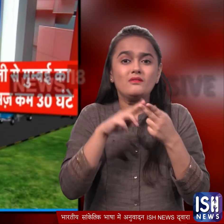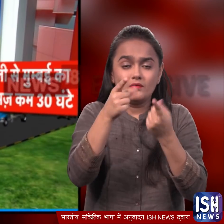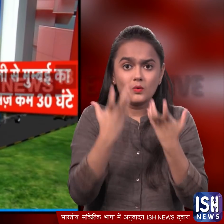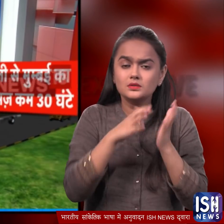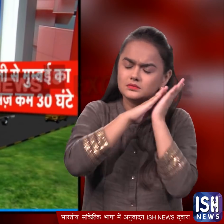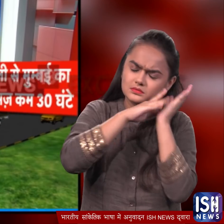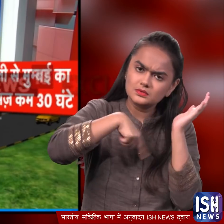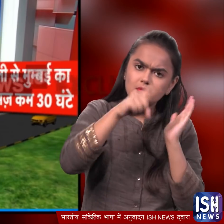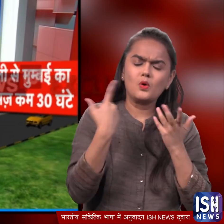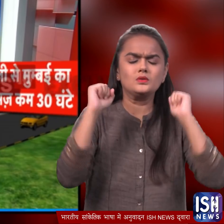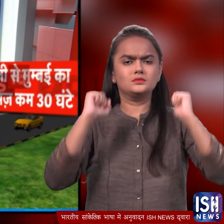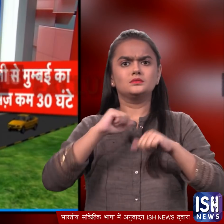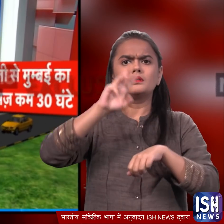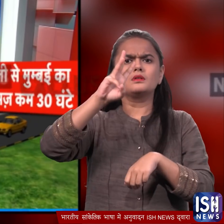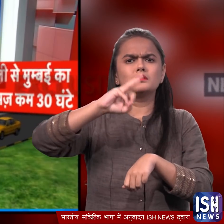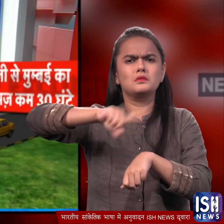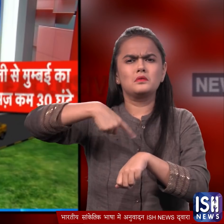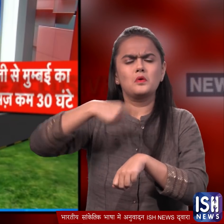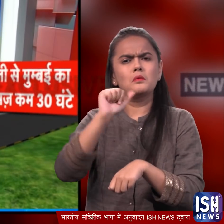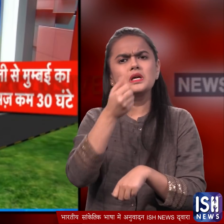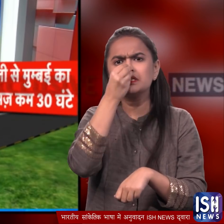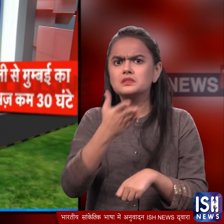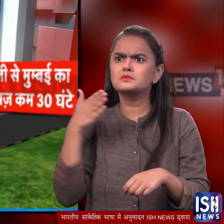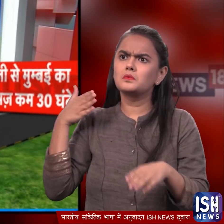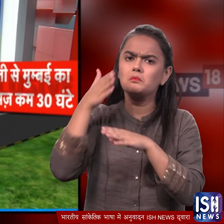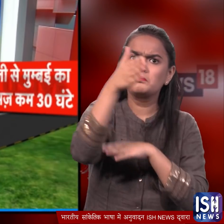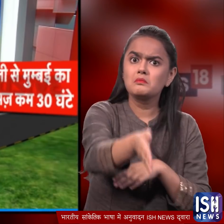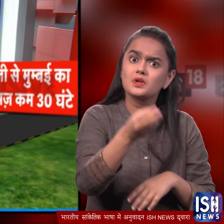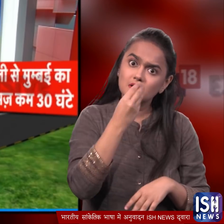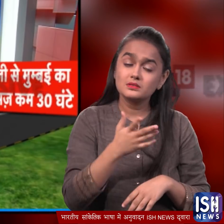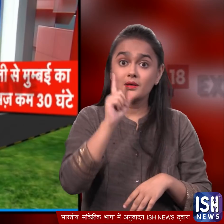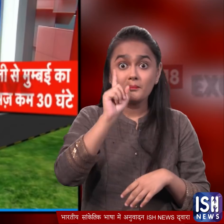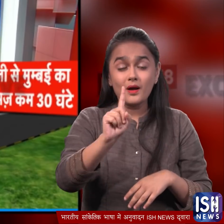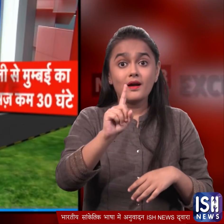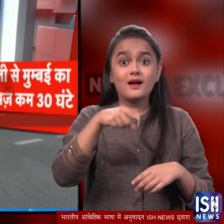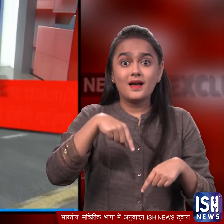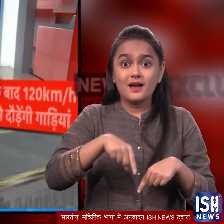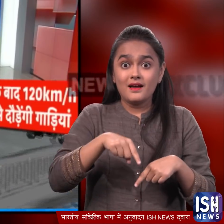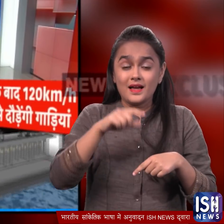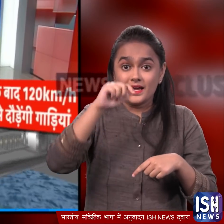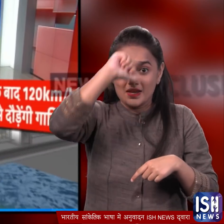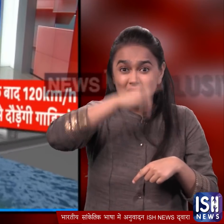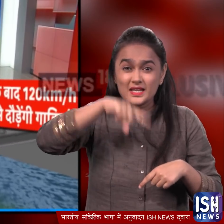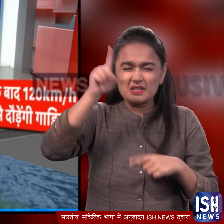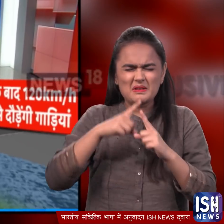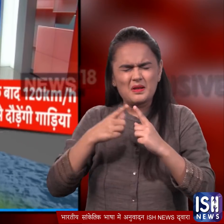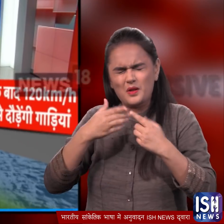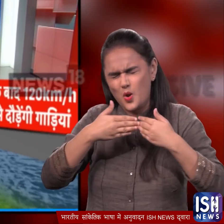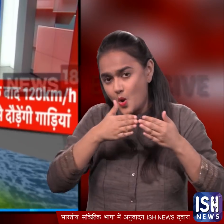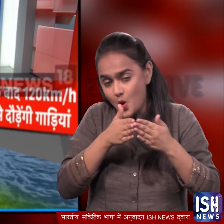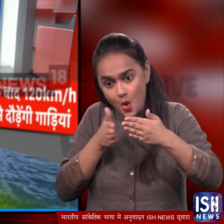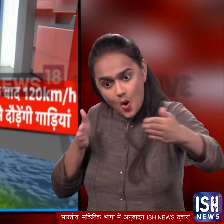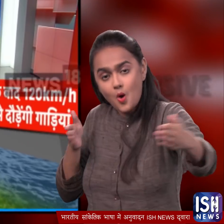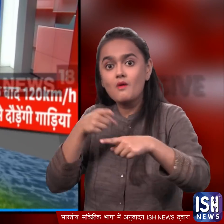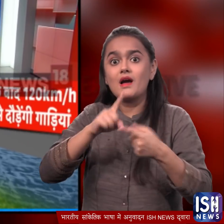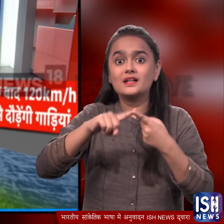तो स्लीपर या डीलक्स बसें 30 घंटे में ये दूरी तय करने का दावा करती हैं। लेकिन देश का सबसे लंबा एक्सप्रेसवे बनने